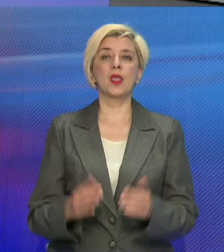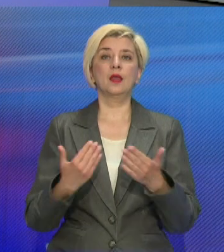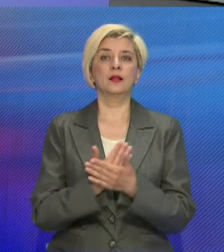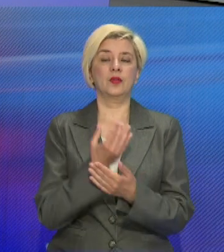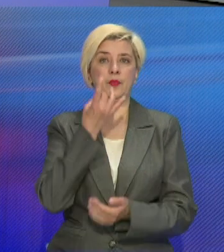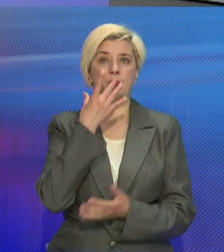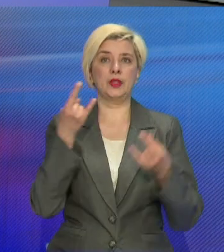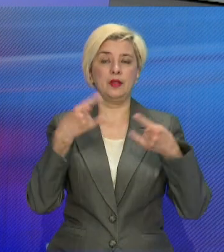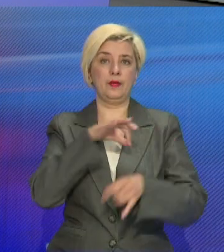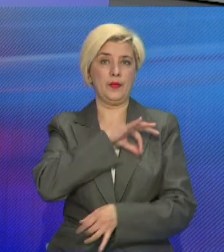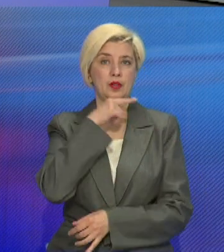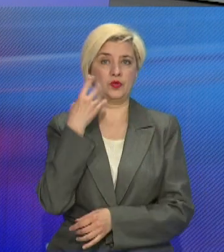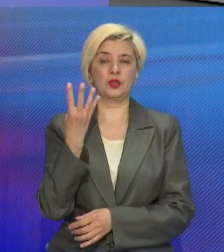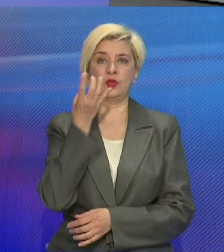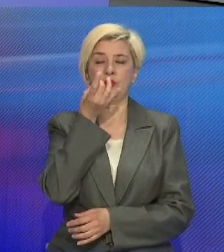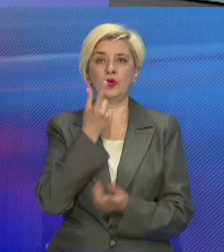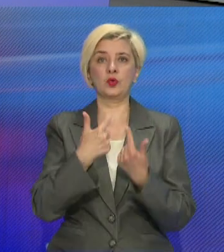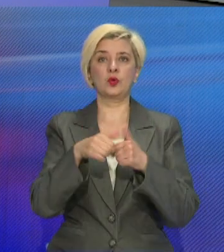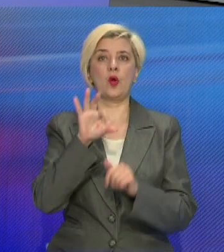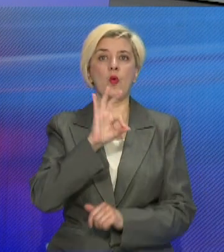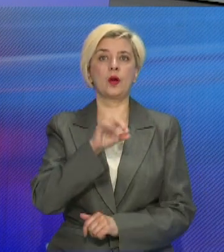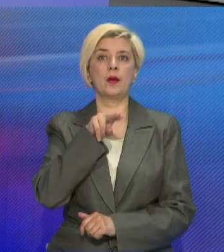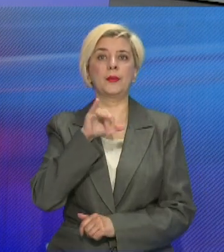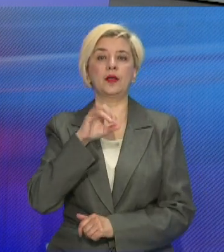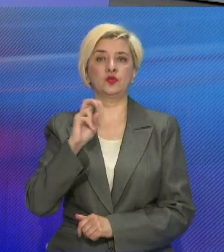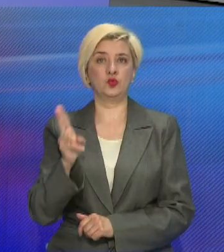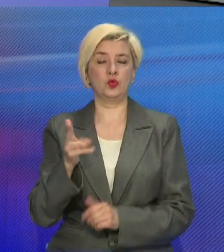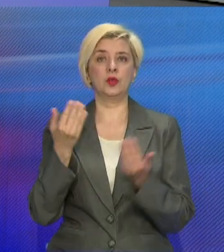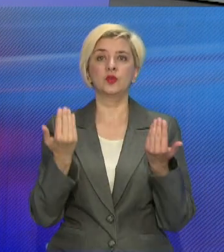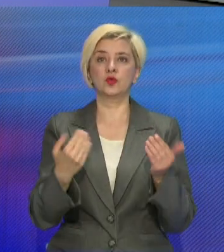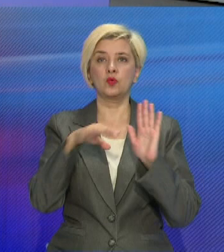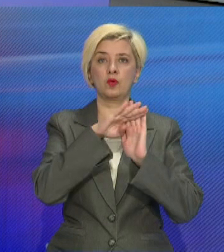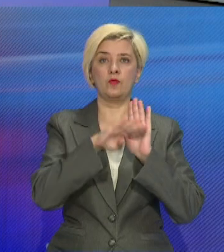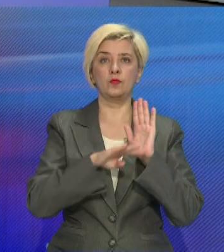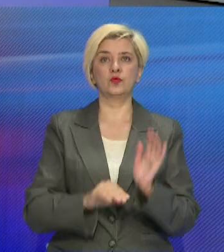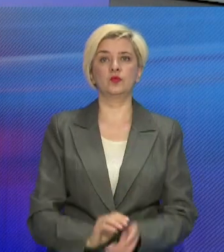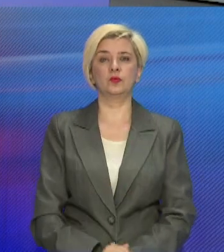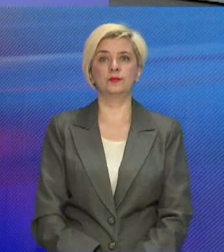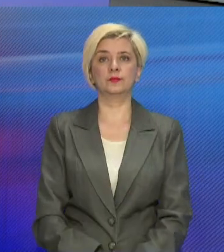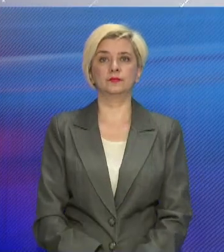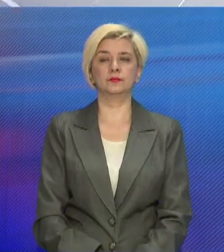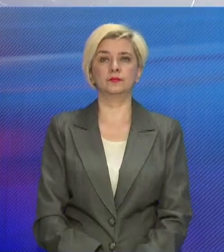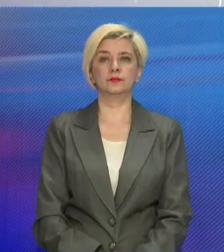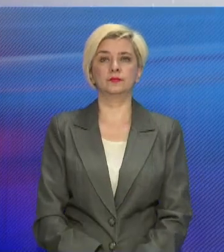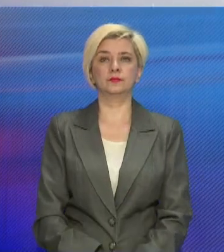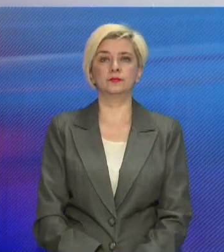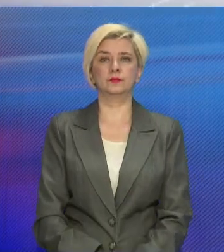Навіне прийомлення на телеканалі «Білорусь 4 Гродно» в студії Ольга Пілянчук. Вітаю вас, глядіть сьогодні у випуску.